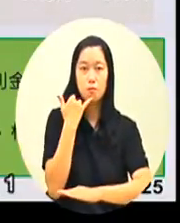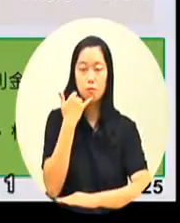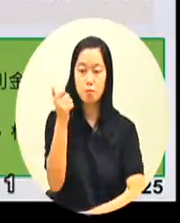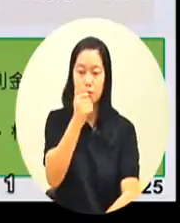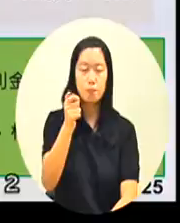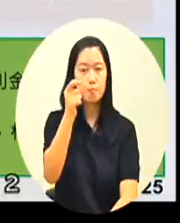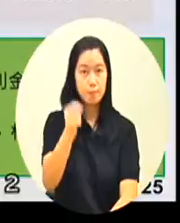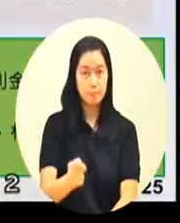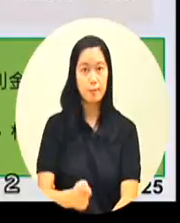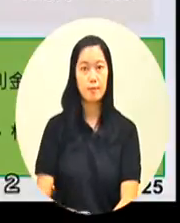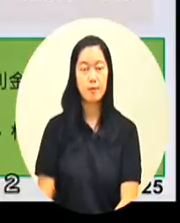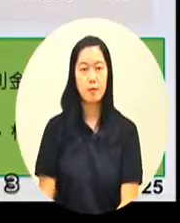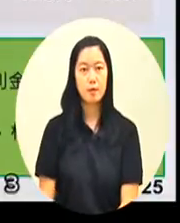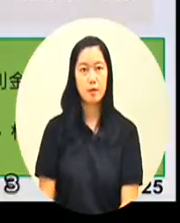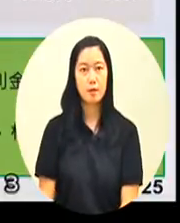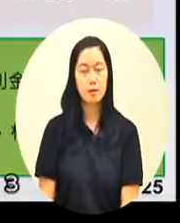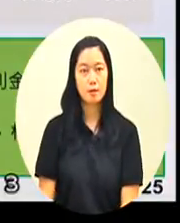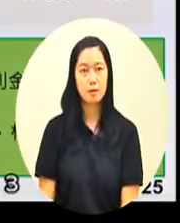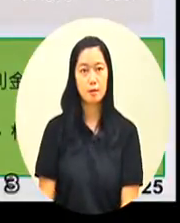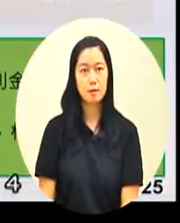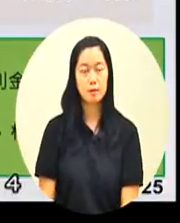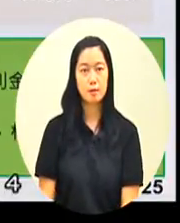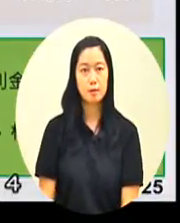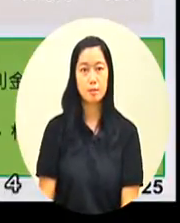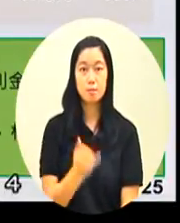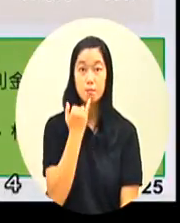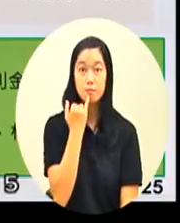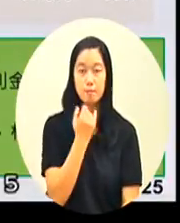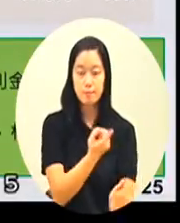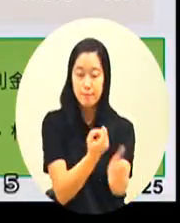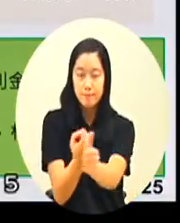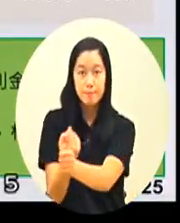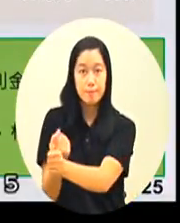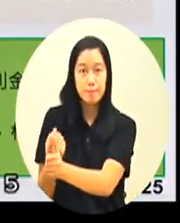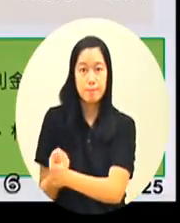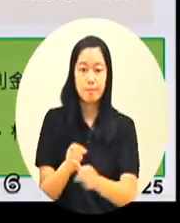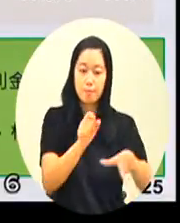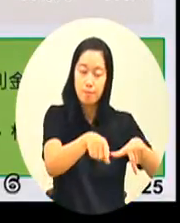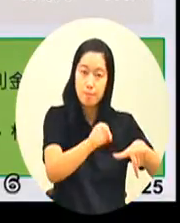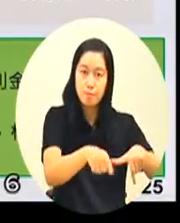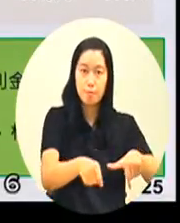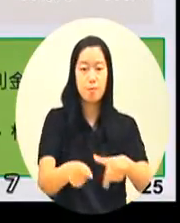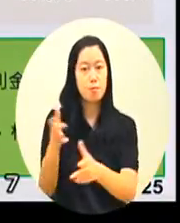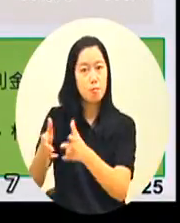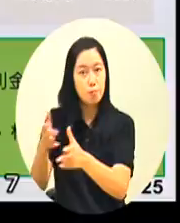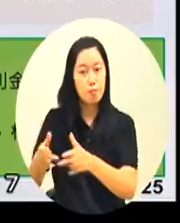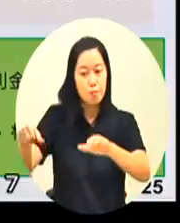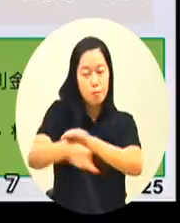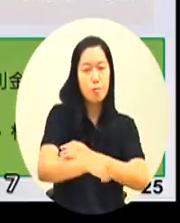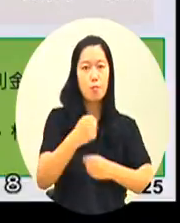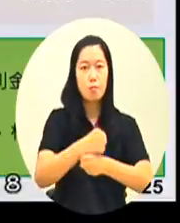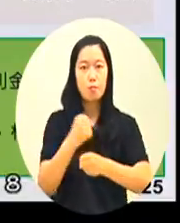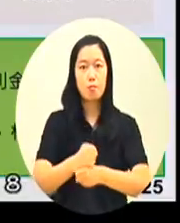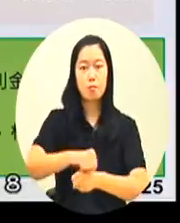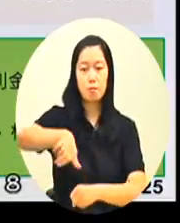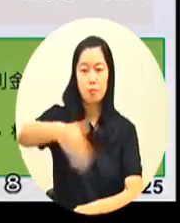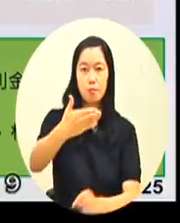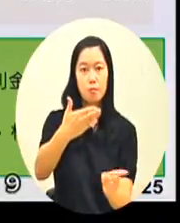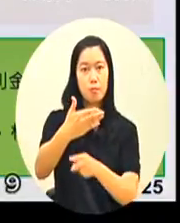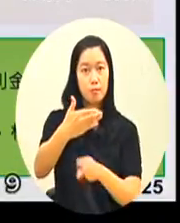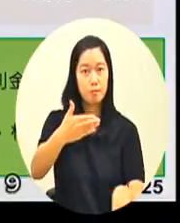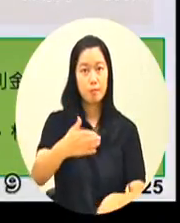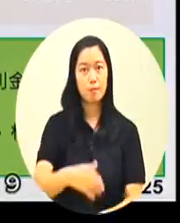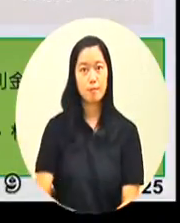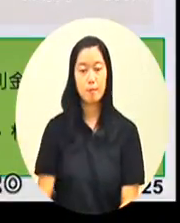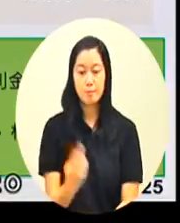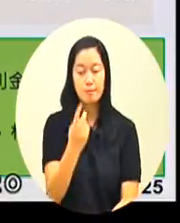那可以吸引的这个厂商的这些就业人数是500人。那这两个